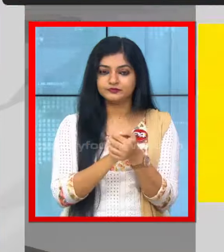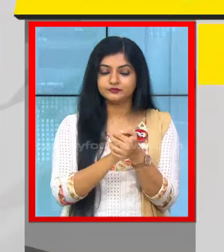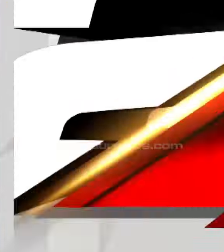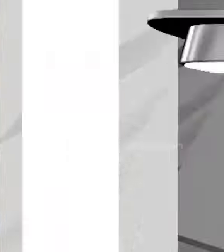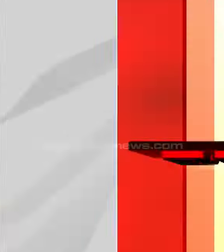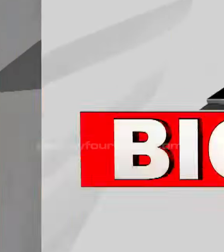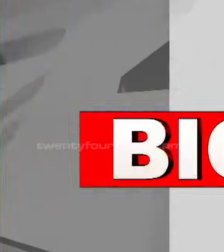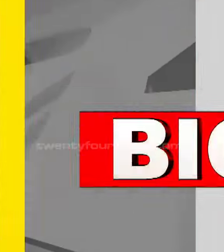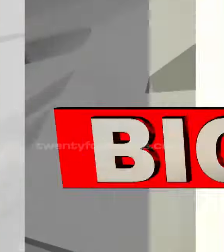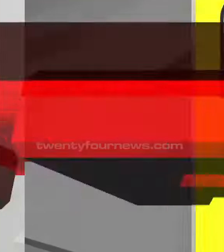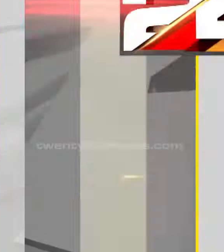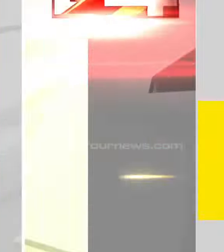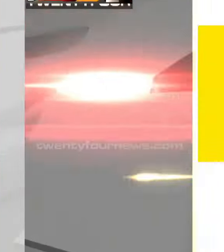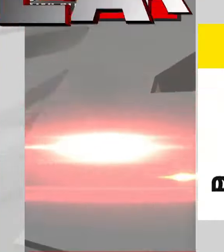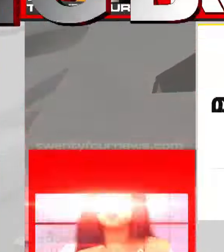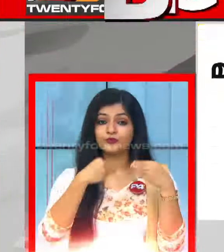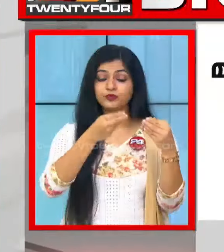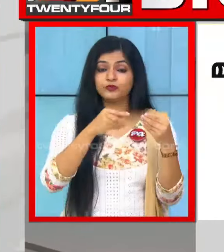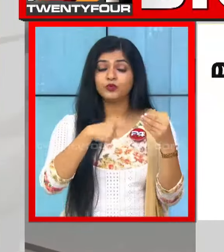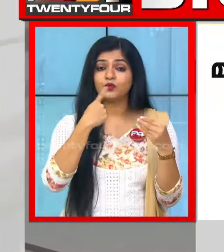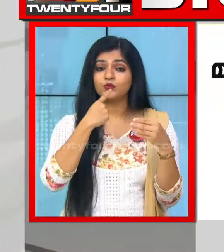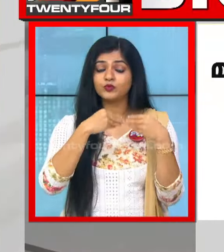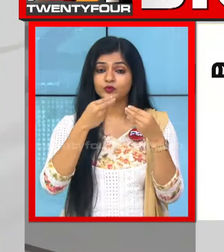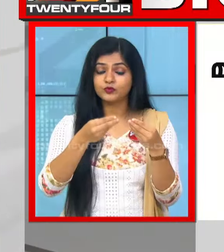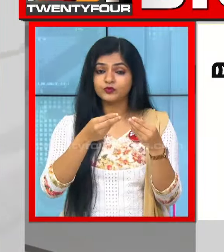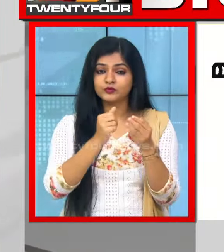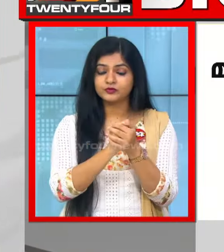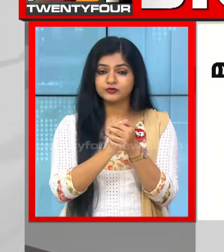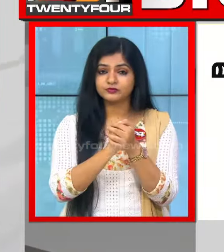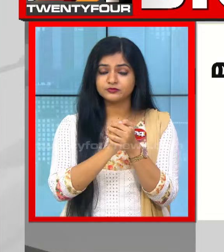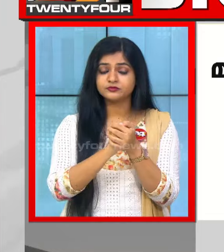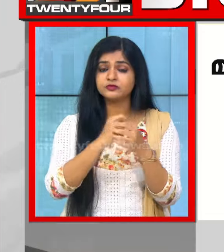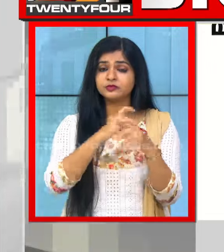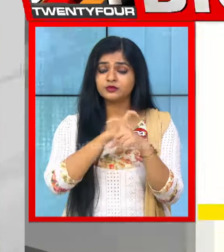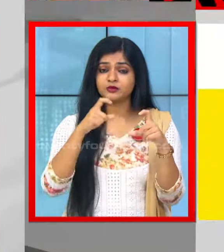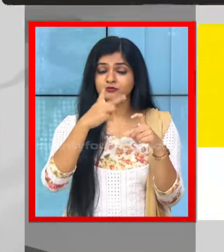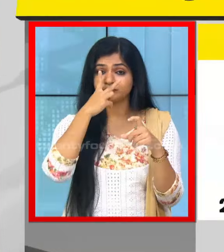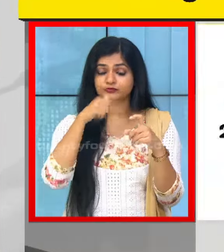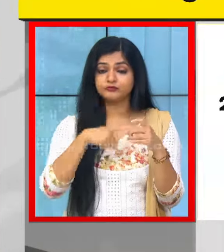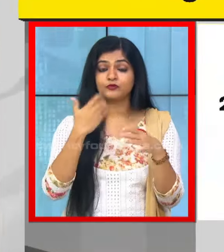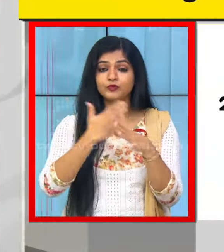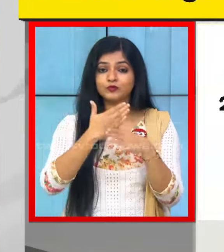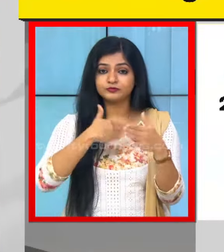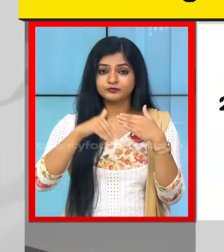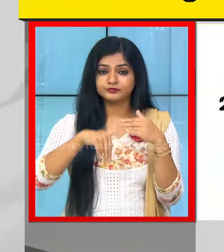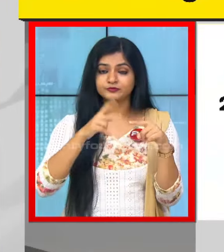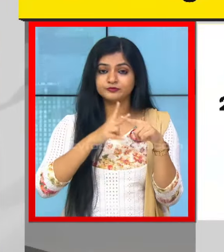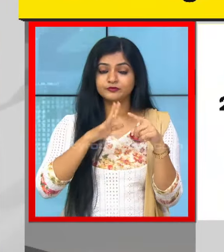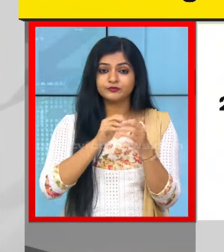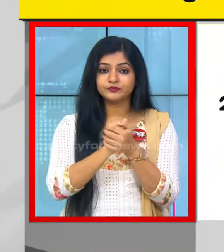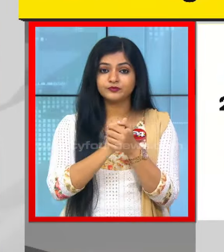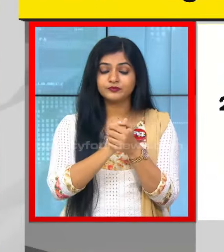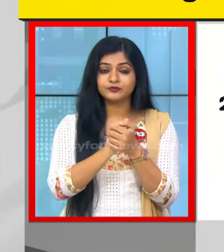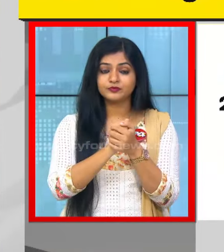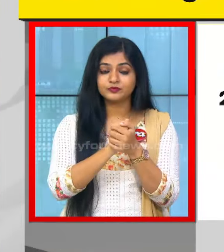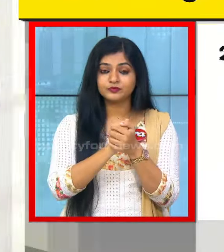ആദ്യം ഞങ്ങൾ വീടുകളാണ് കൊടുത്തു കൊടുക്കേണ്ടത് എന്ന് ഞങ്ങൾ ഒരു വളരെ വാഞ്ചിയോടുകൂടി ഇവിടെ പ്രവർത്തിച്ചു കൊണ്ടിരിക്കുകയാണ് എനിക്ക് തോന്നുന്നു ഒന്നുകൂടെ അടുപ്പിച്ചു